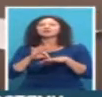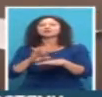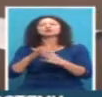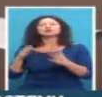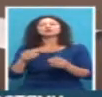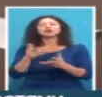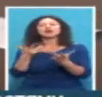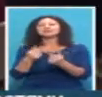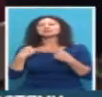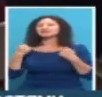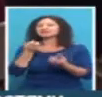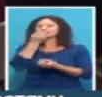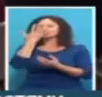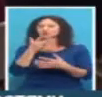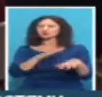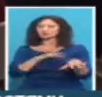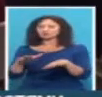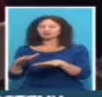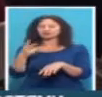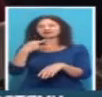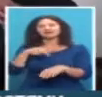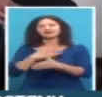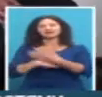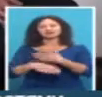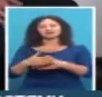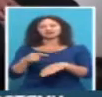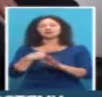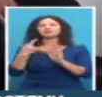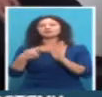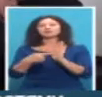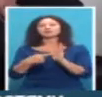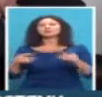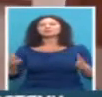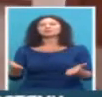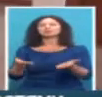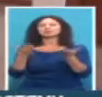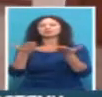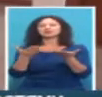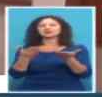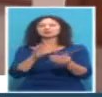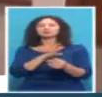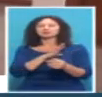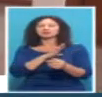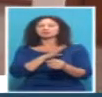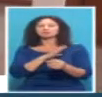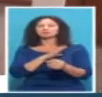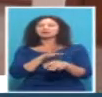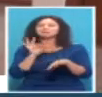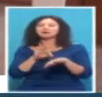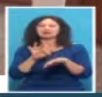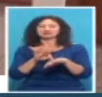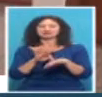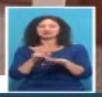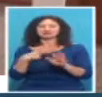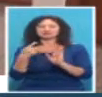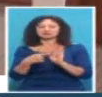количество спортивных и культурно-массовых мероприятий для инвалидов. Вопросы поднимались касательно самые такие острые и болезненные, это по